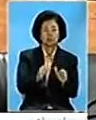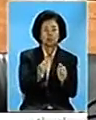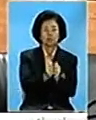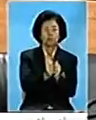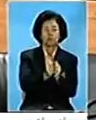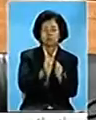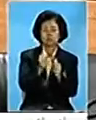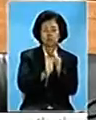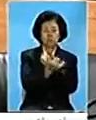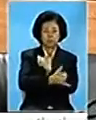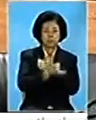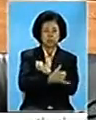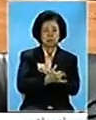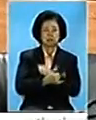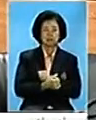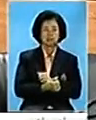ประเทศ